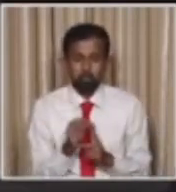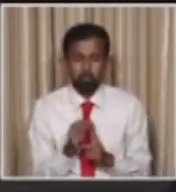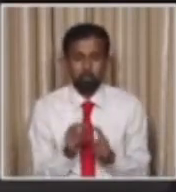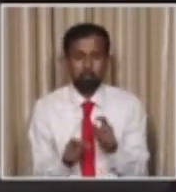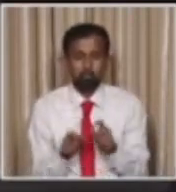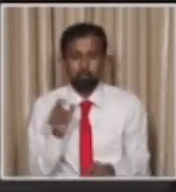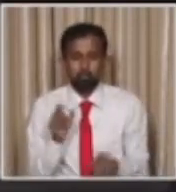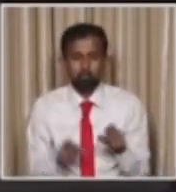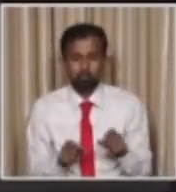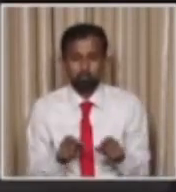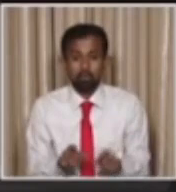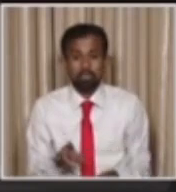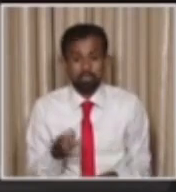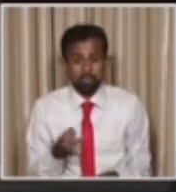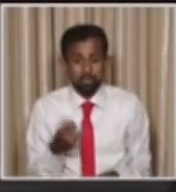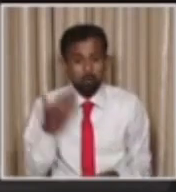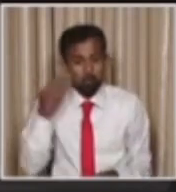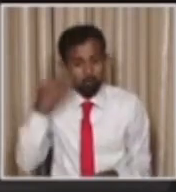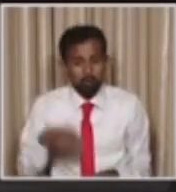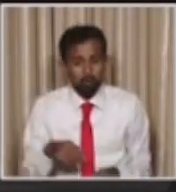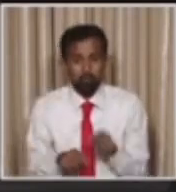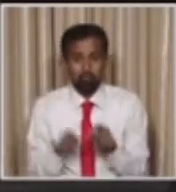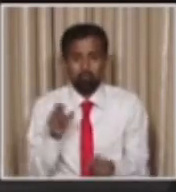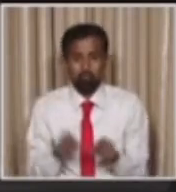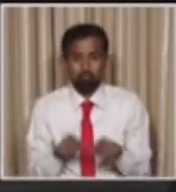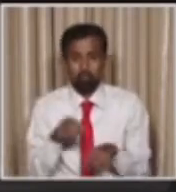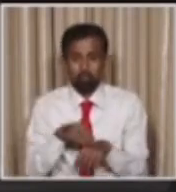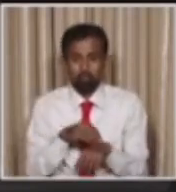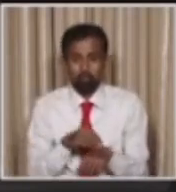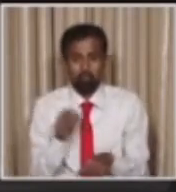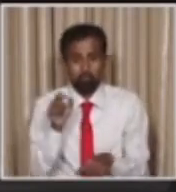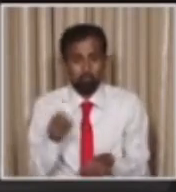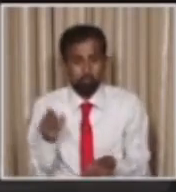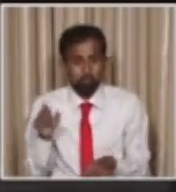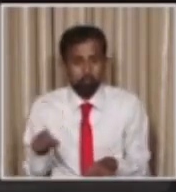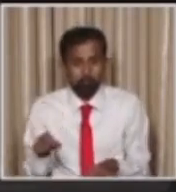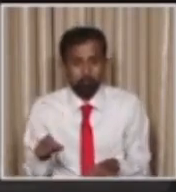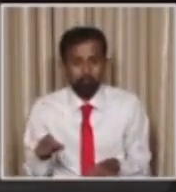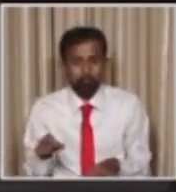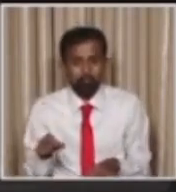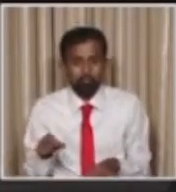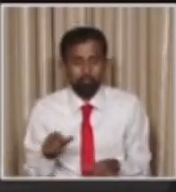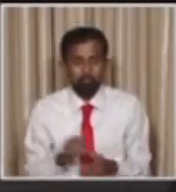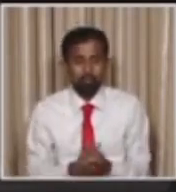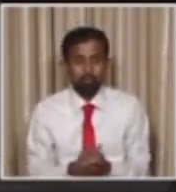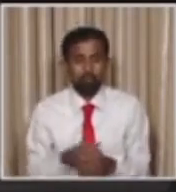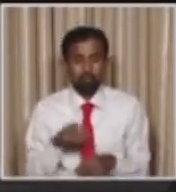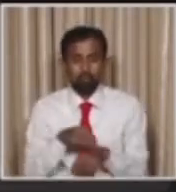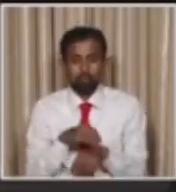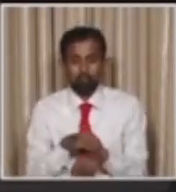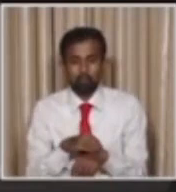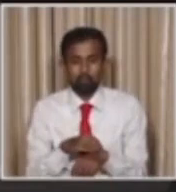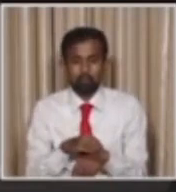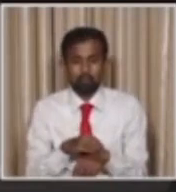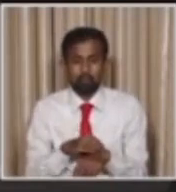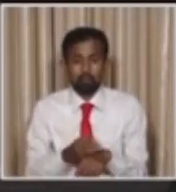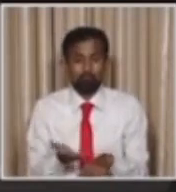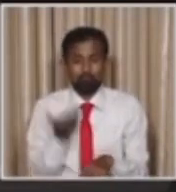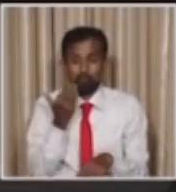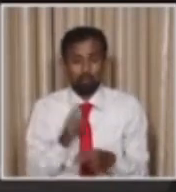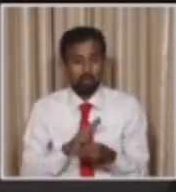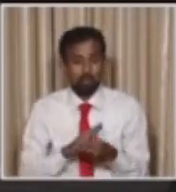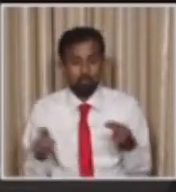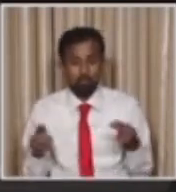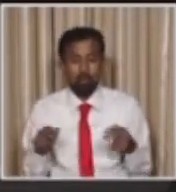මිනිසුන්ගේ සිය ගණක් නියදිච්ච මිනිසුන්ගේ තුවාල ලැබුව මිනිසුන්ගේ ඒ තුවාල පාරන්න එපා කියන එක අපි